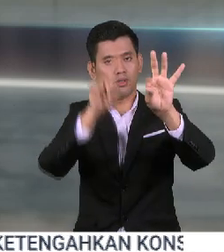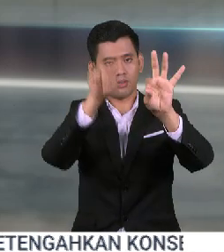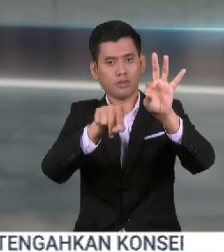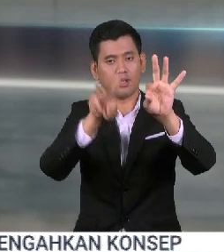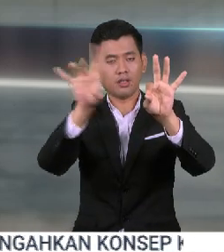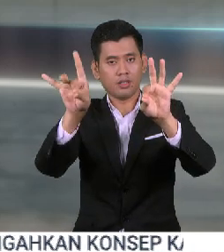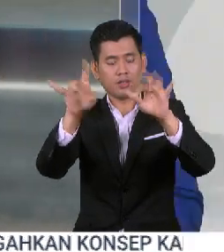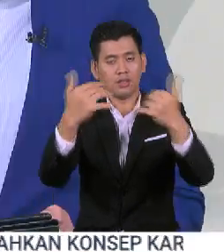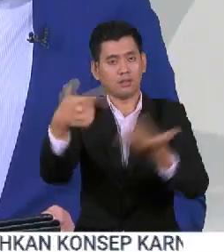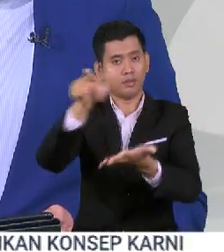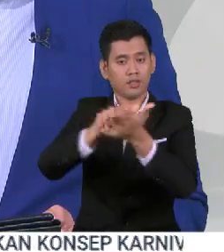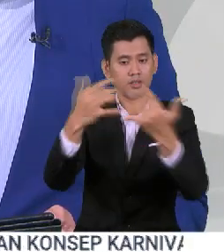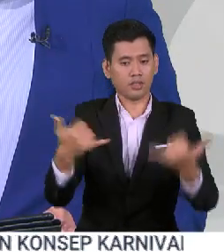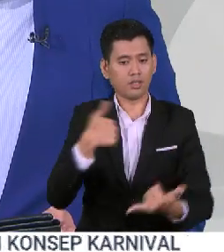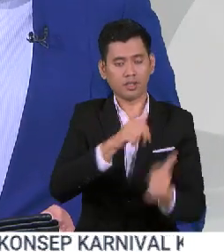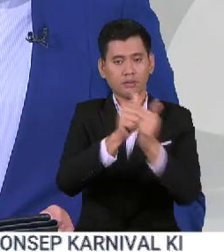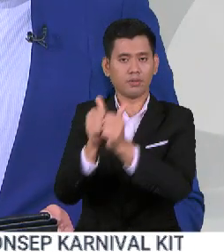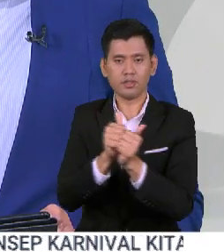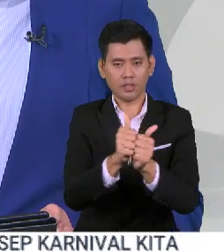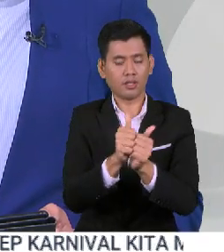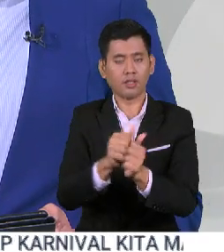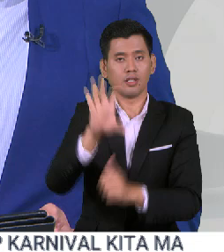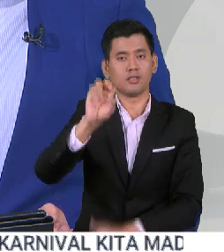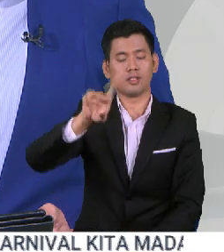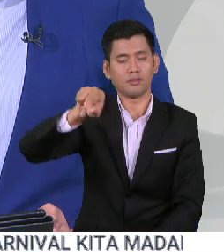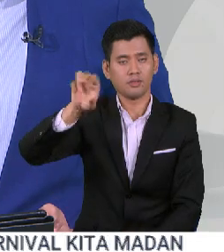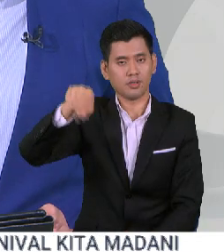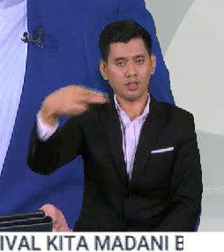ini jadi untuk laporan lanjut kita terus saja bersama Syamsiah